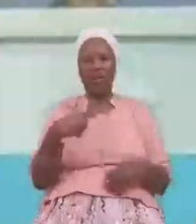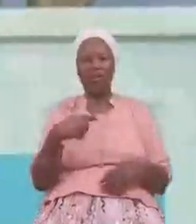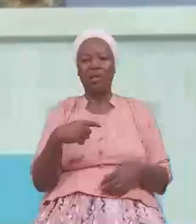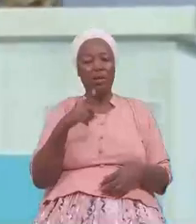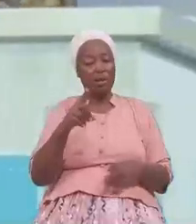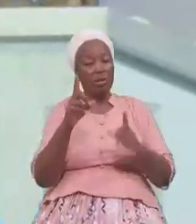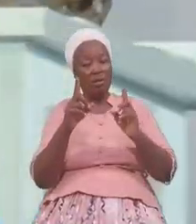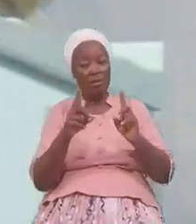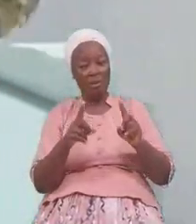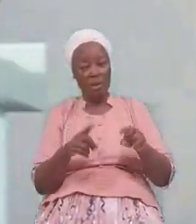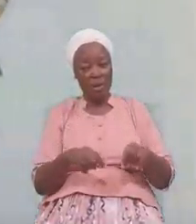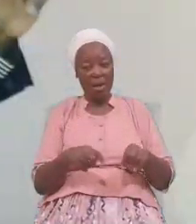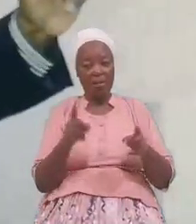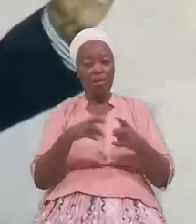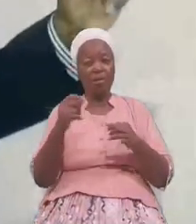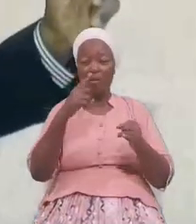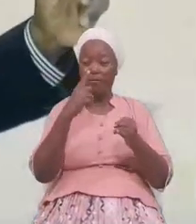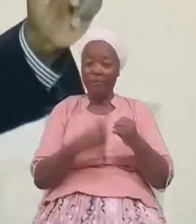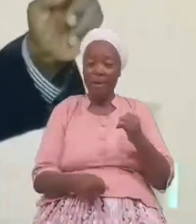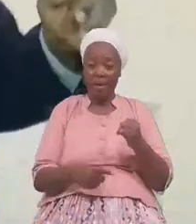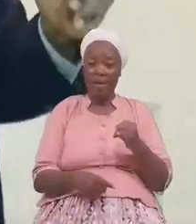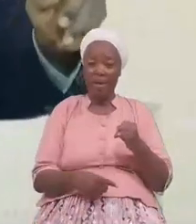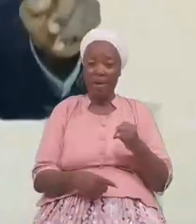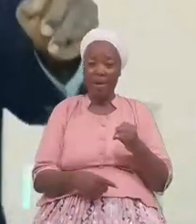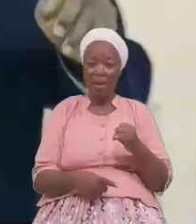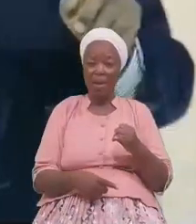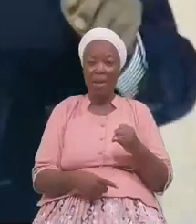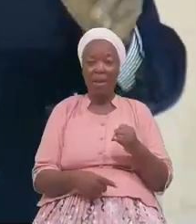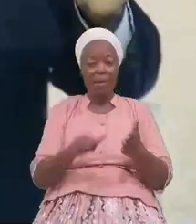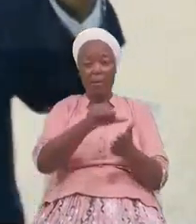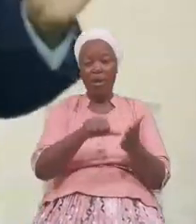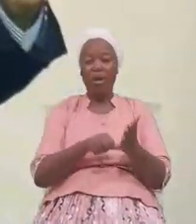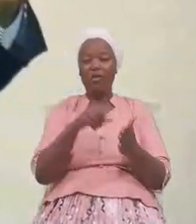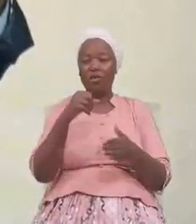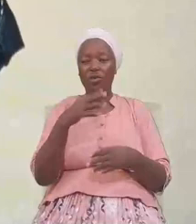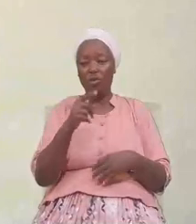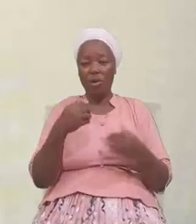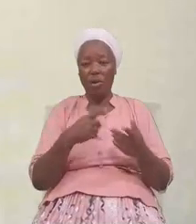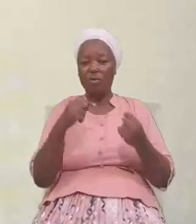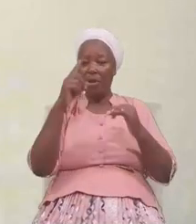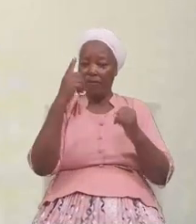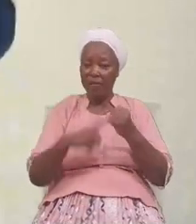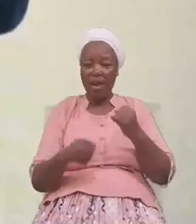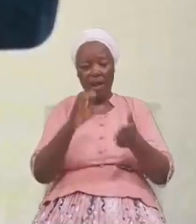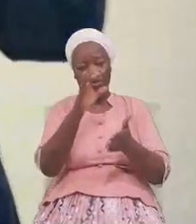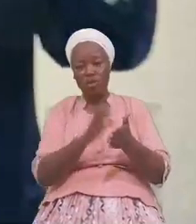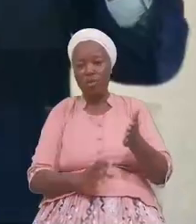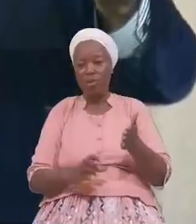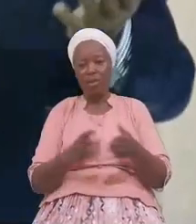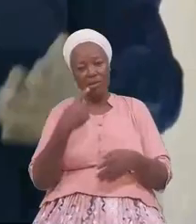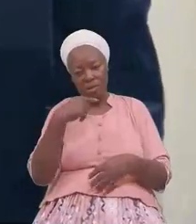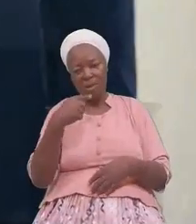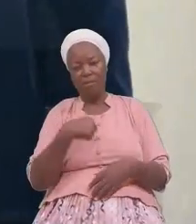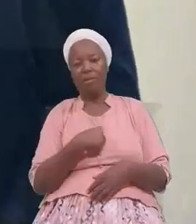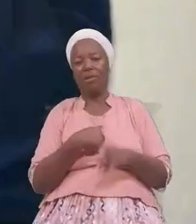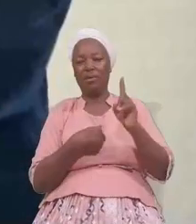tu es venu au dernier niveau, au dernier chapitre, dis-moi, que veux-tu